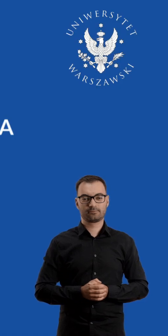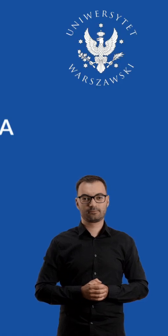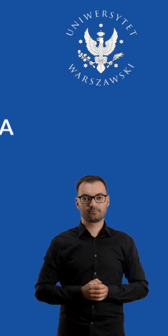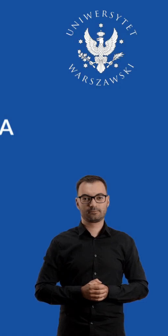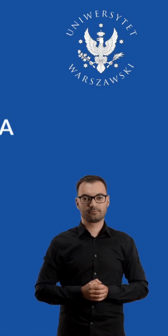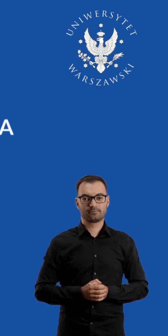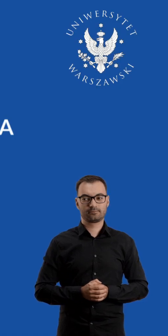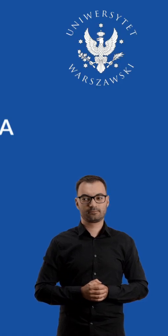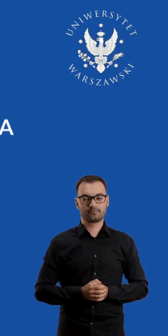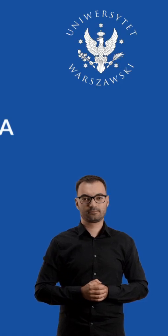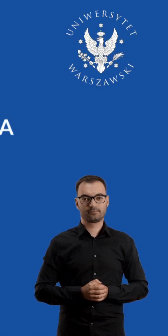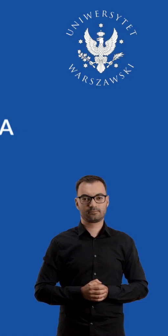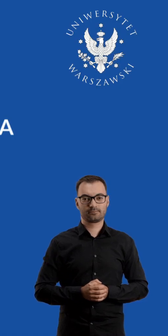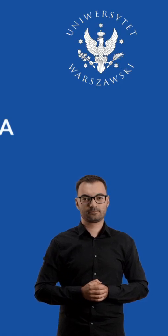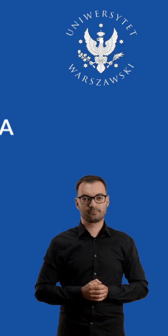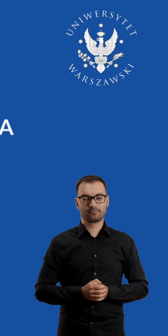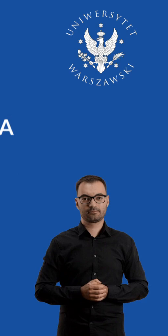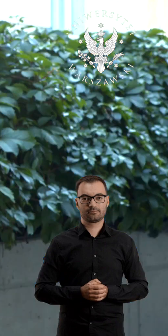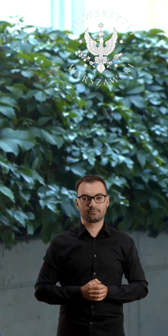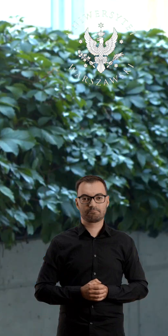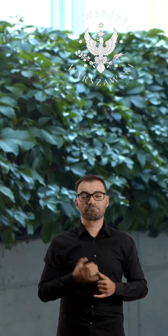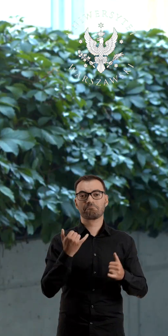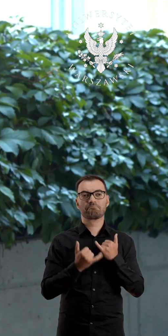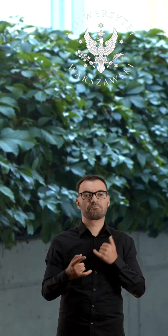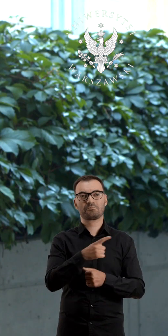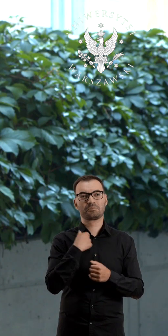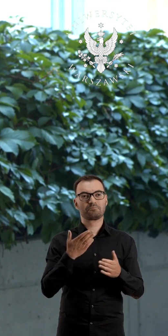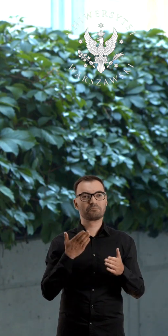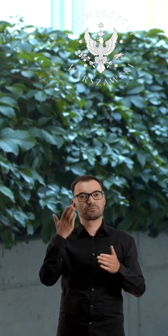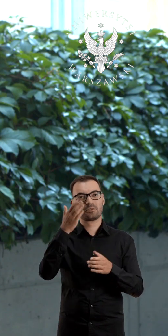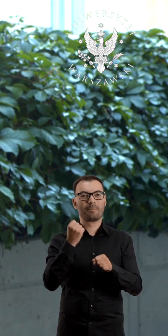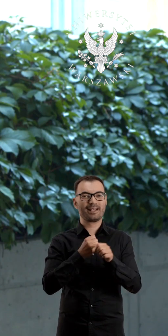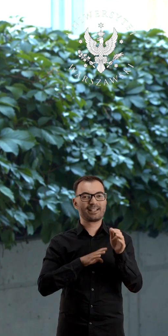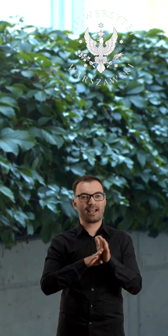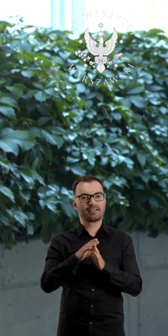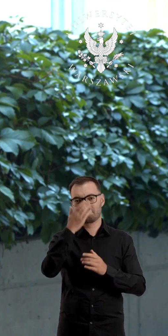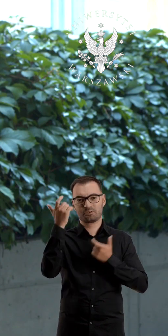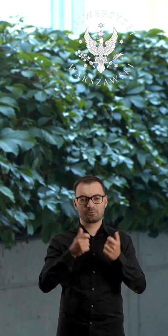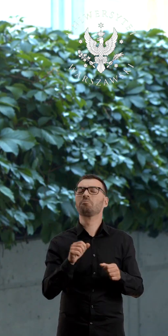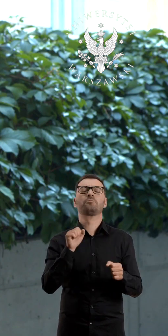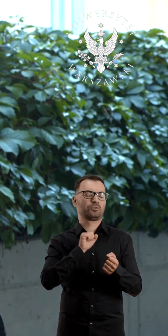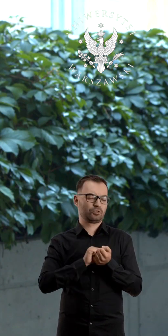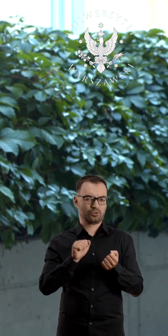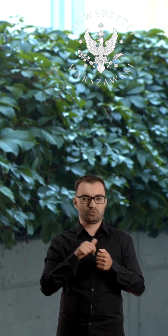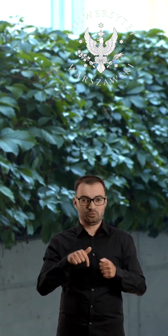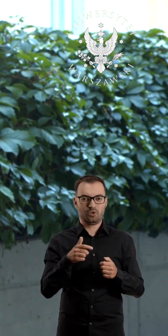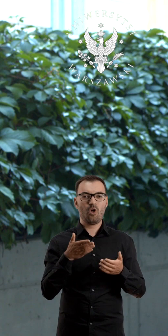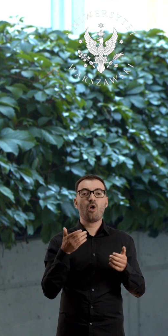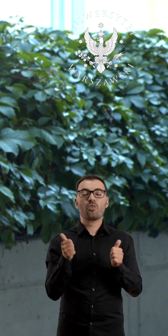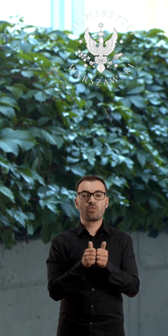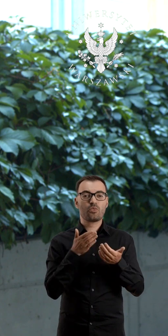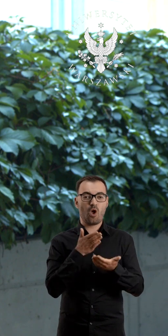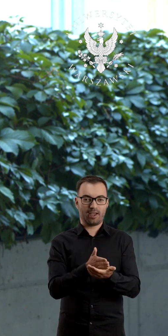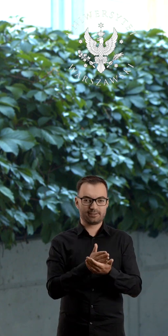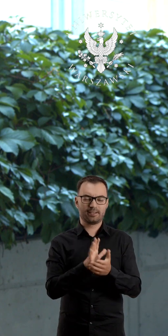Aleksandra Black, Biuro Karier UW. Jeżeli nie wiemy, jak pokierować naszą karierą, nasz doradca zawodowy w